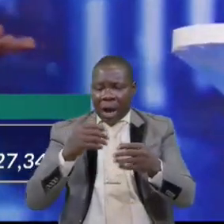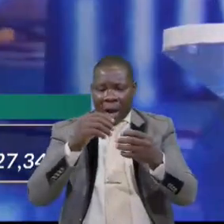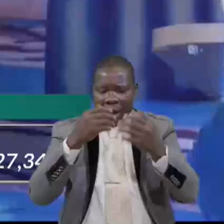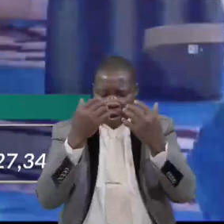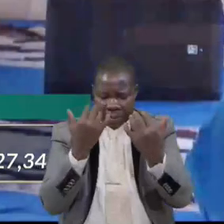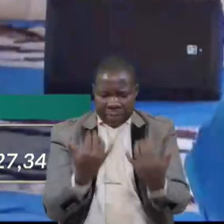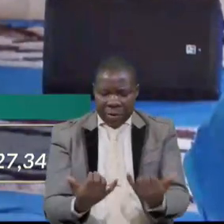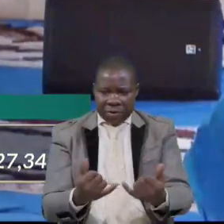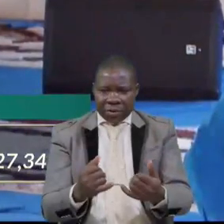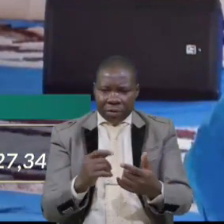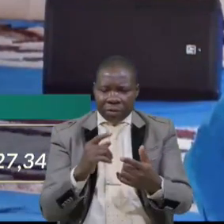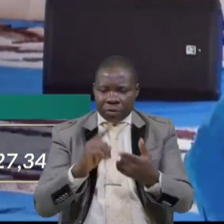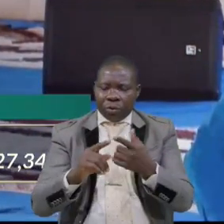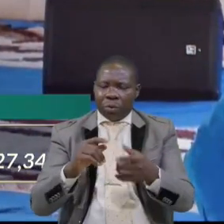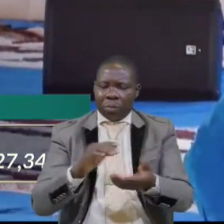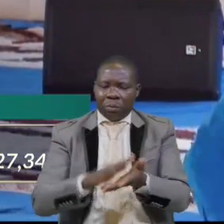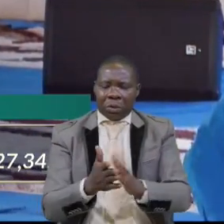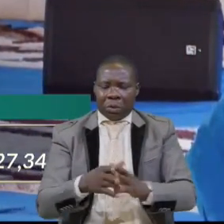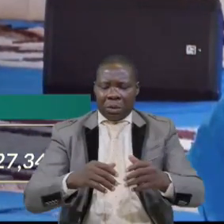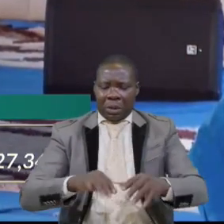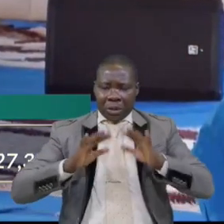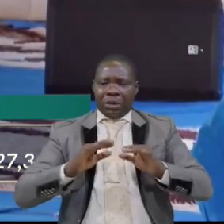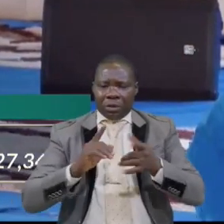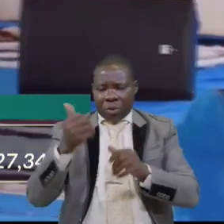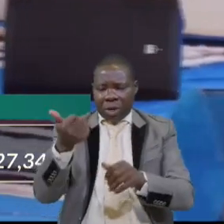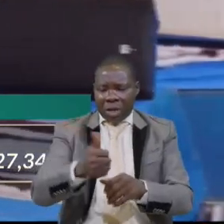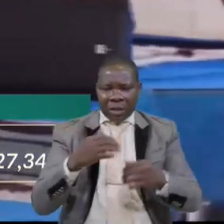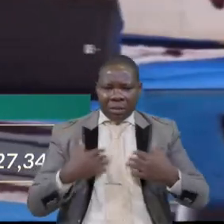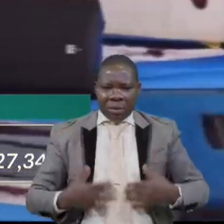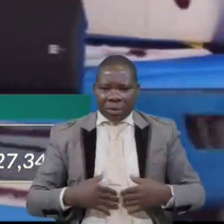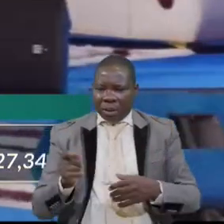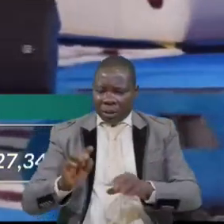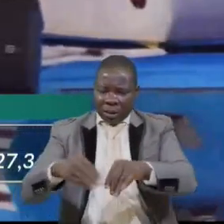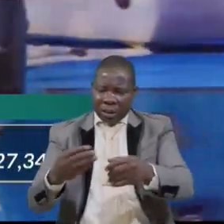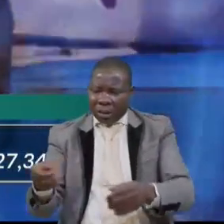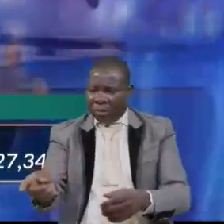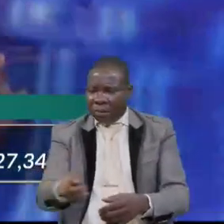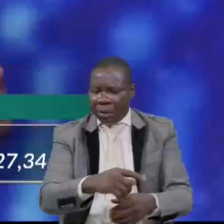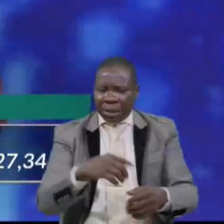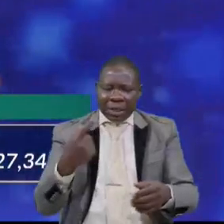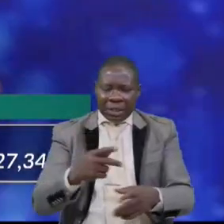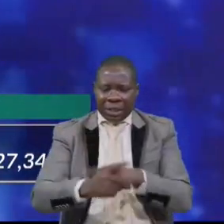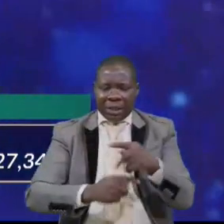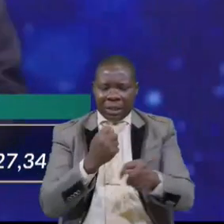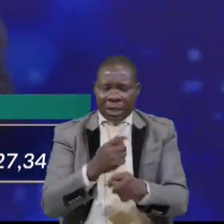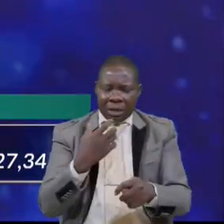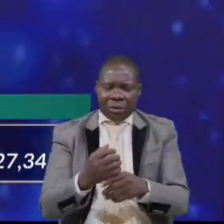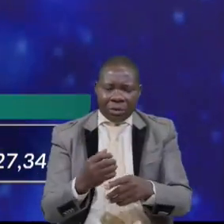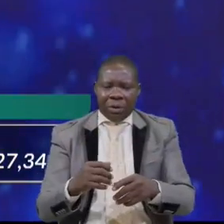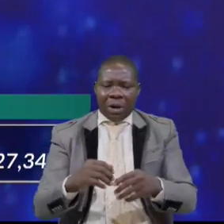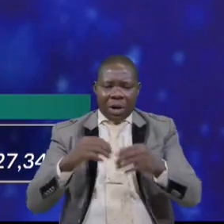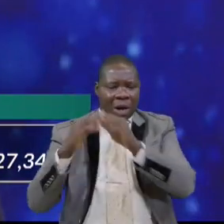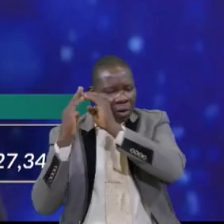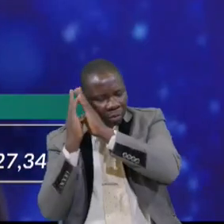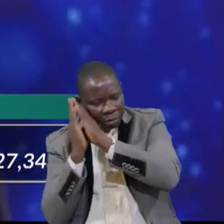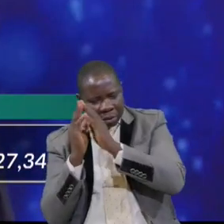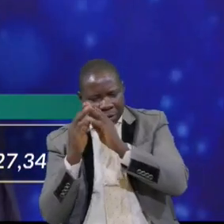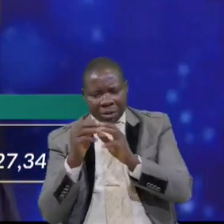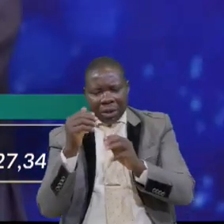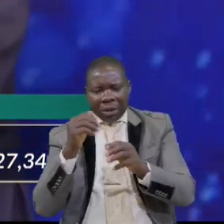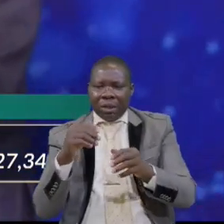Et il les a donné le type de logement, le type d'habit. Il les a enseigné la langue et la culture